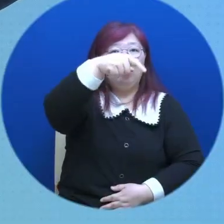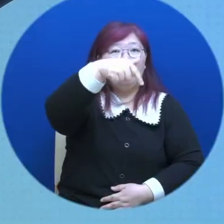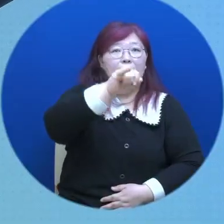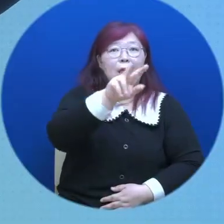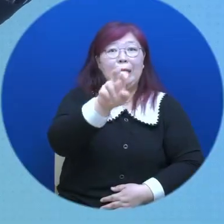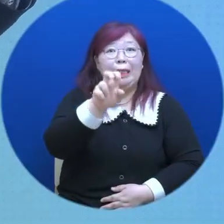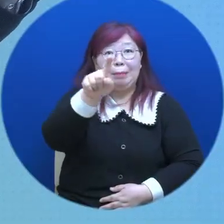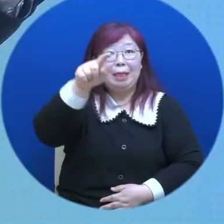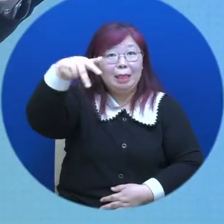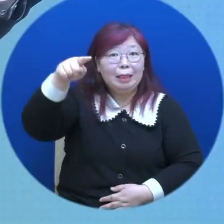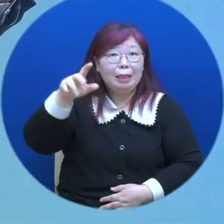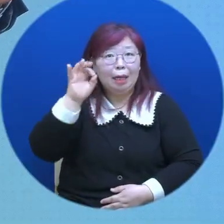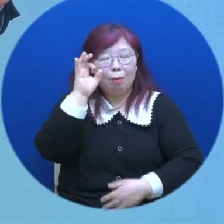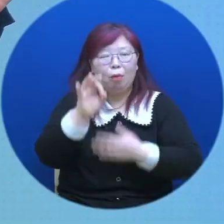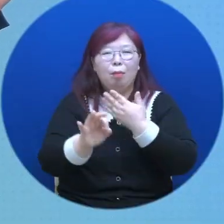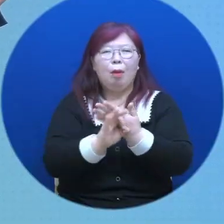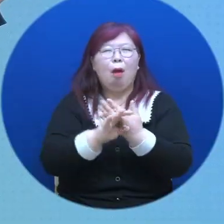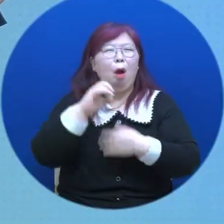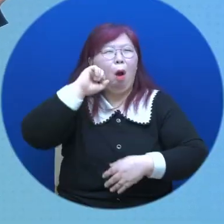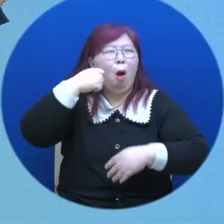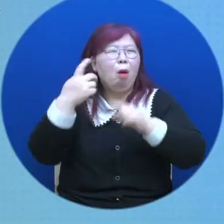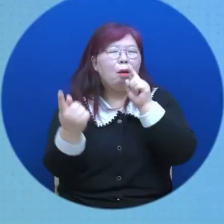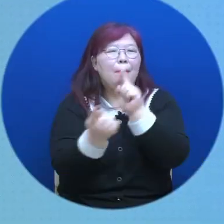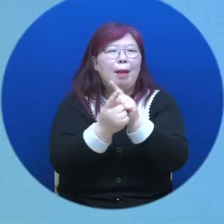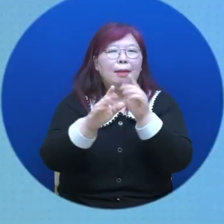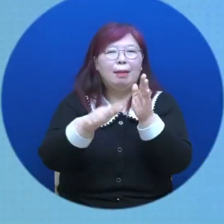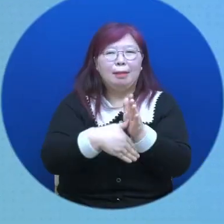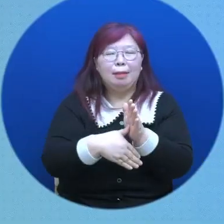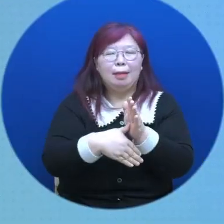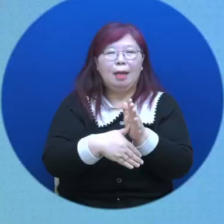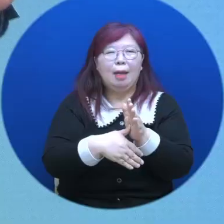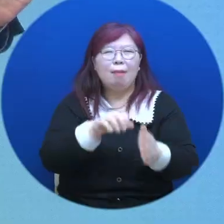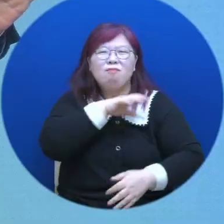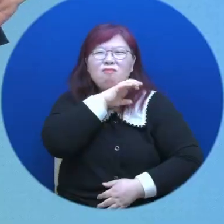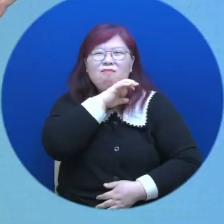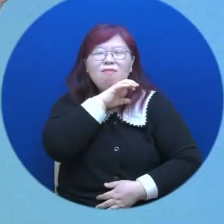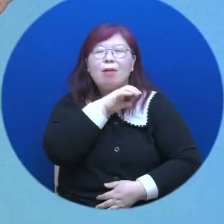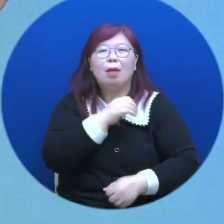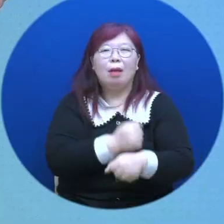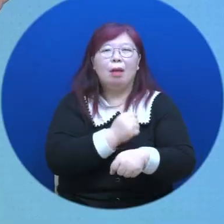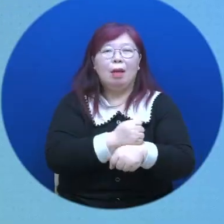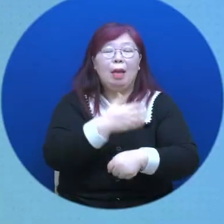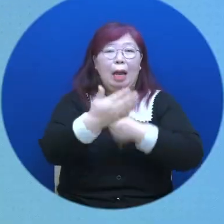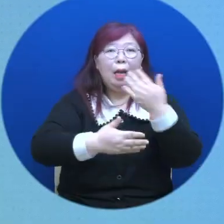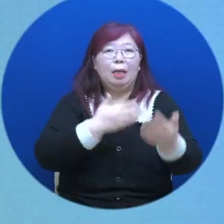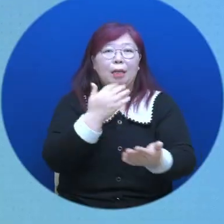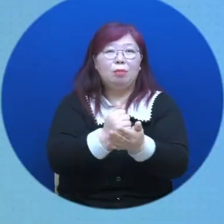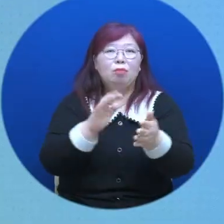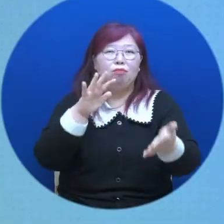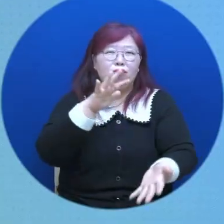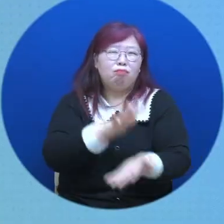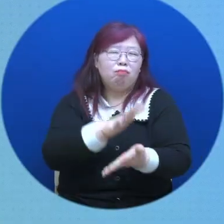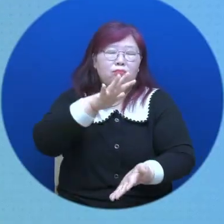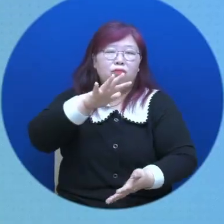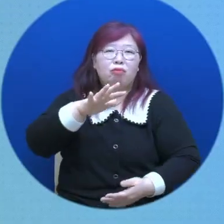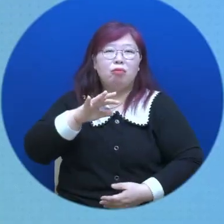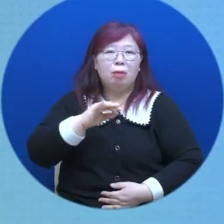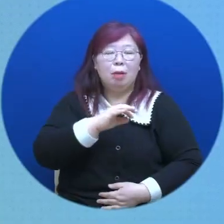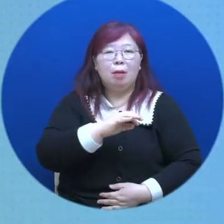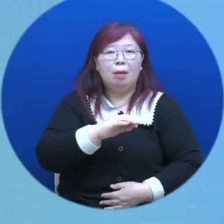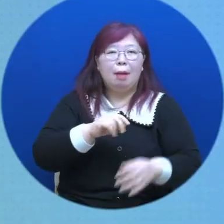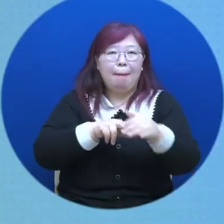불평합니다. 땅의 인생의 태도인 거죠. 하나님은 불뱀을 보내 그들을 물게